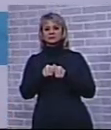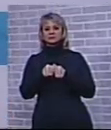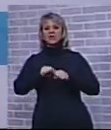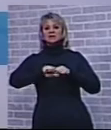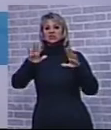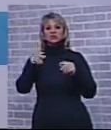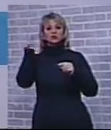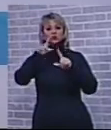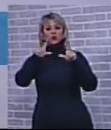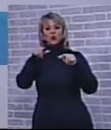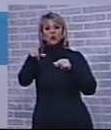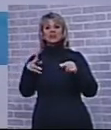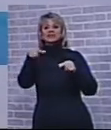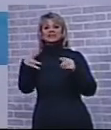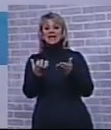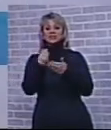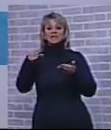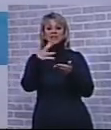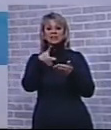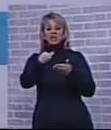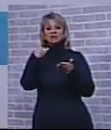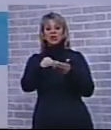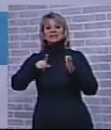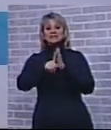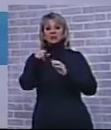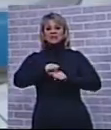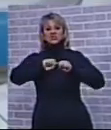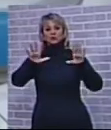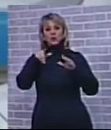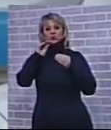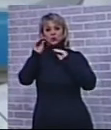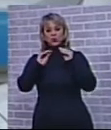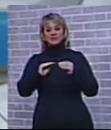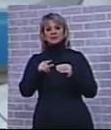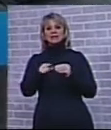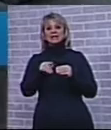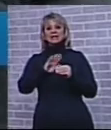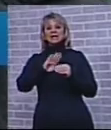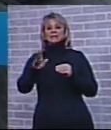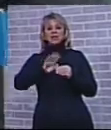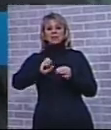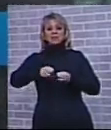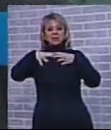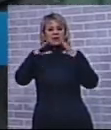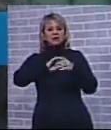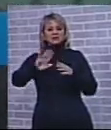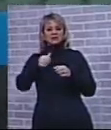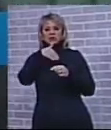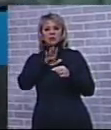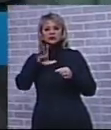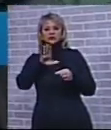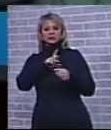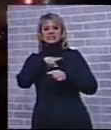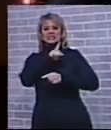Взрыв у школы. Включив найденный фонарик, мужчина запустил взрывное устройство. Не петарда, не может быть,